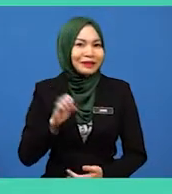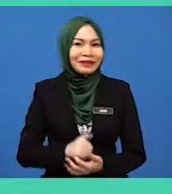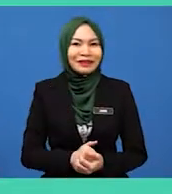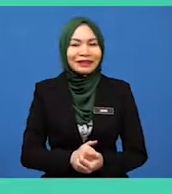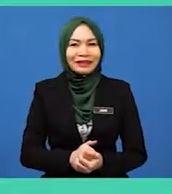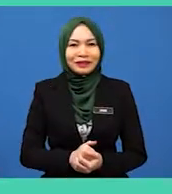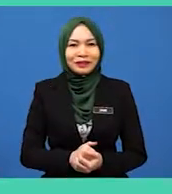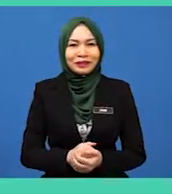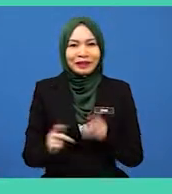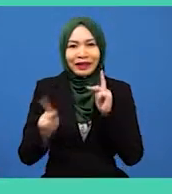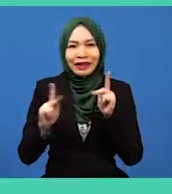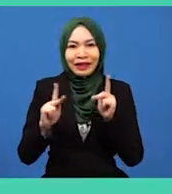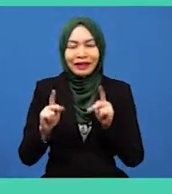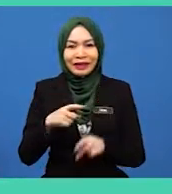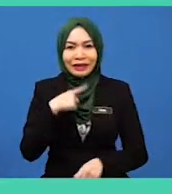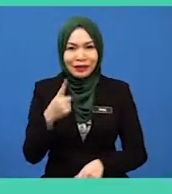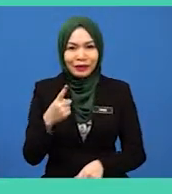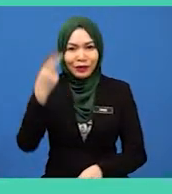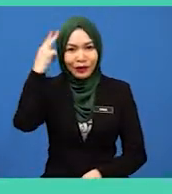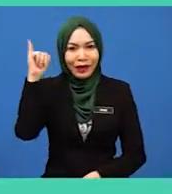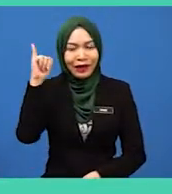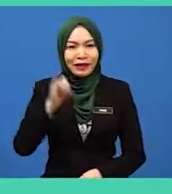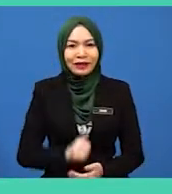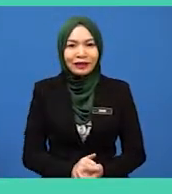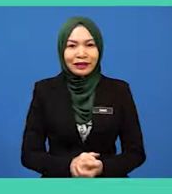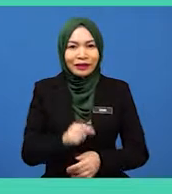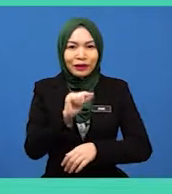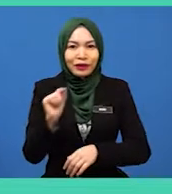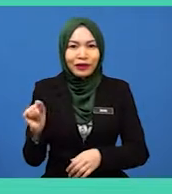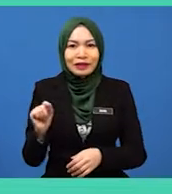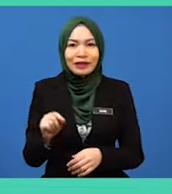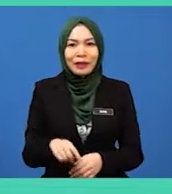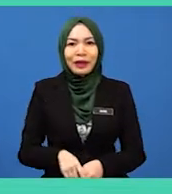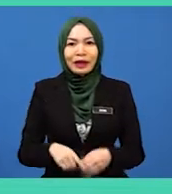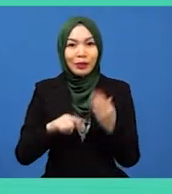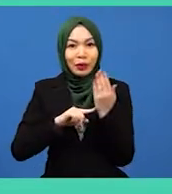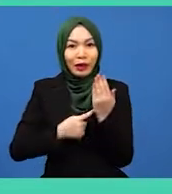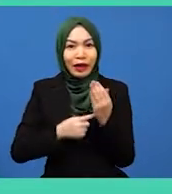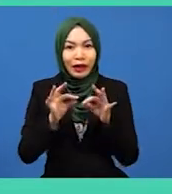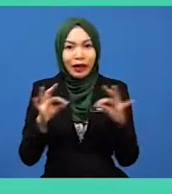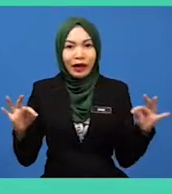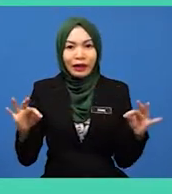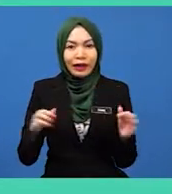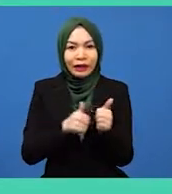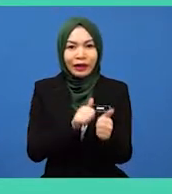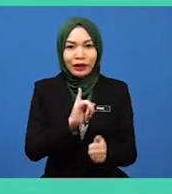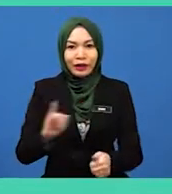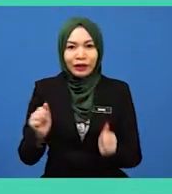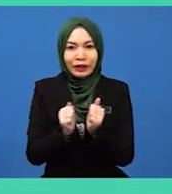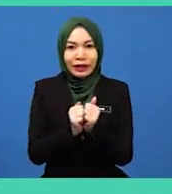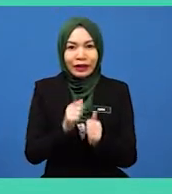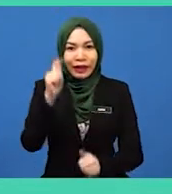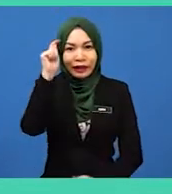Kata seru hai ditulis pada permulaan ayat diikuti dengan tanda